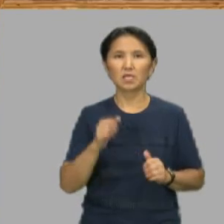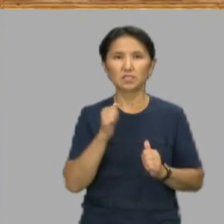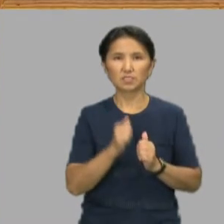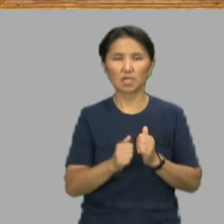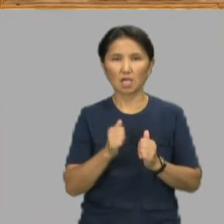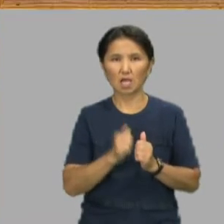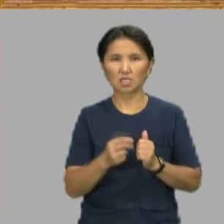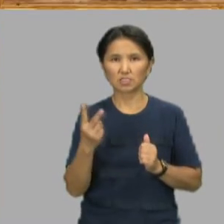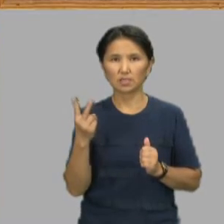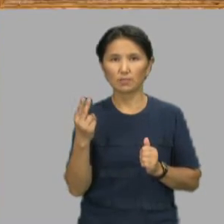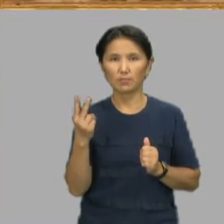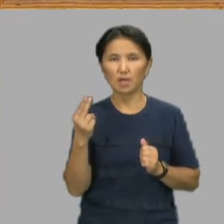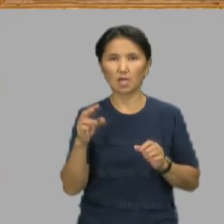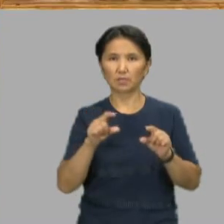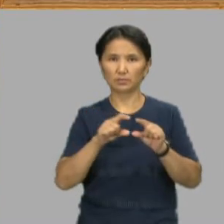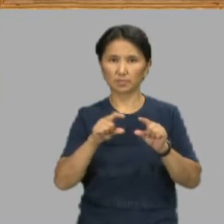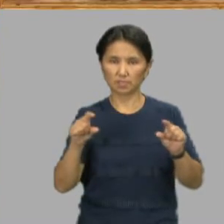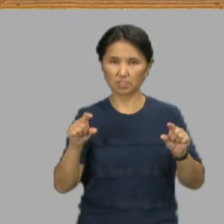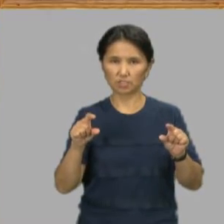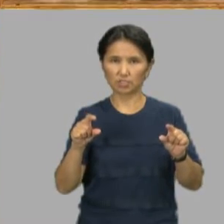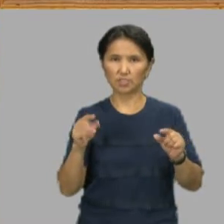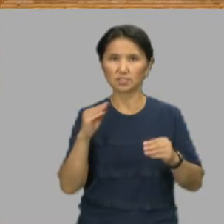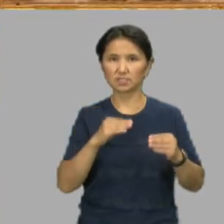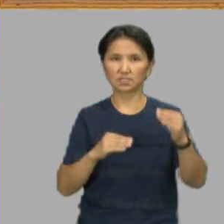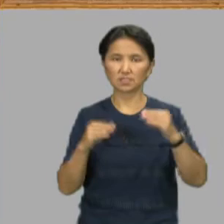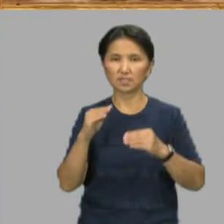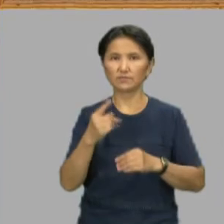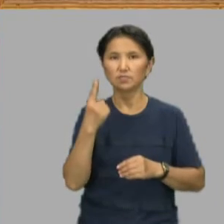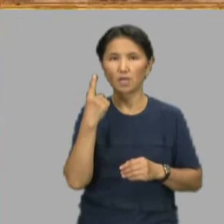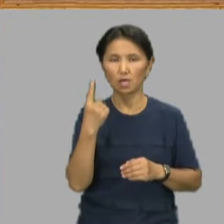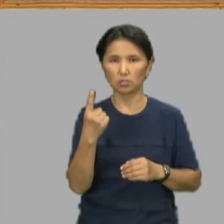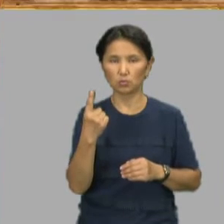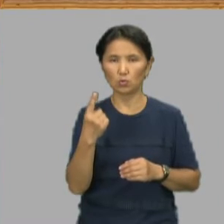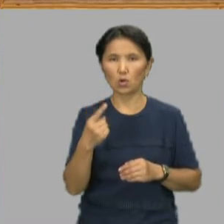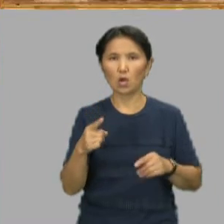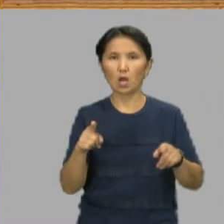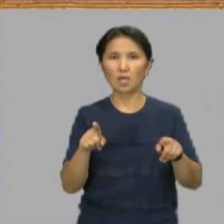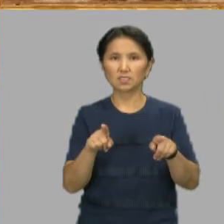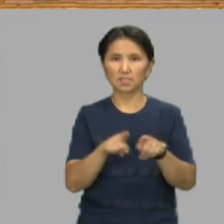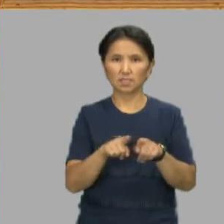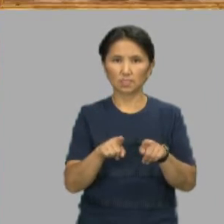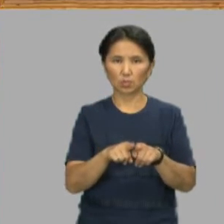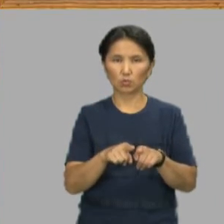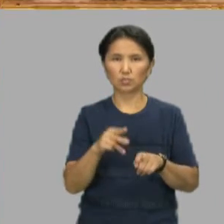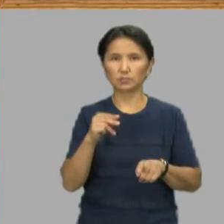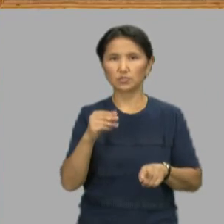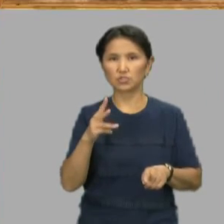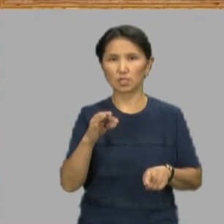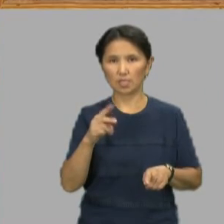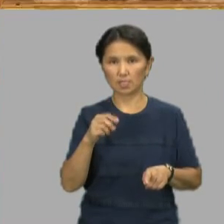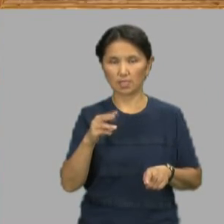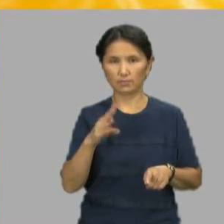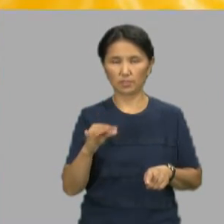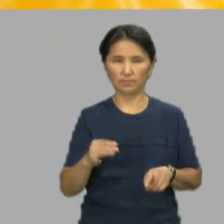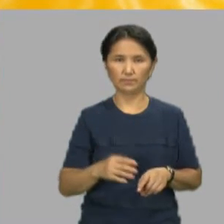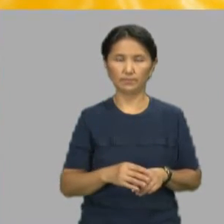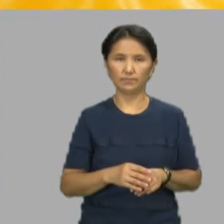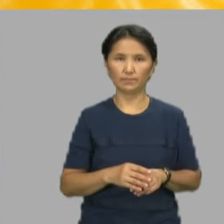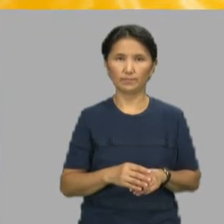Из каждой пары предложений составьте одно с однородными членами.